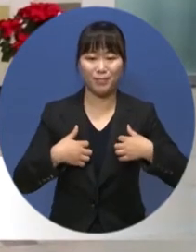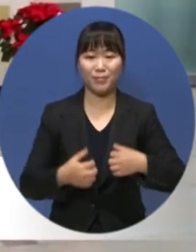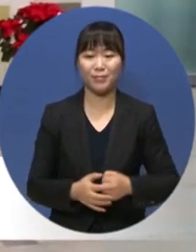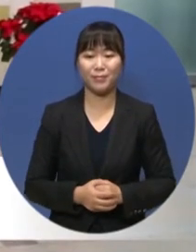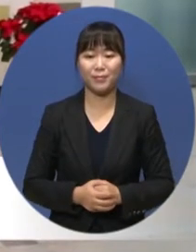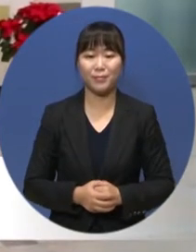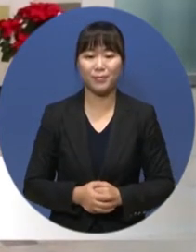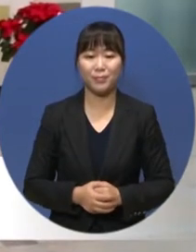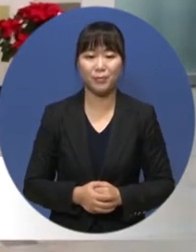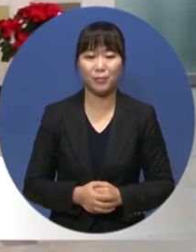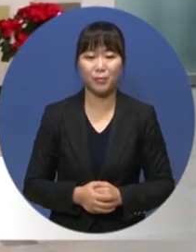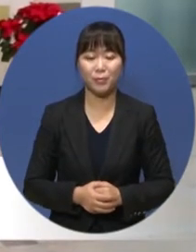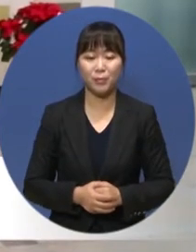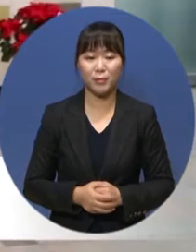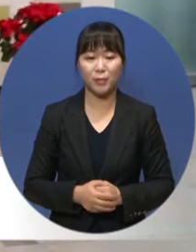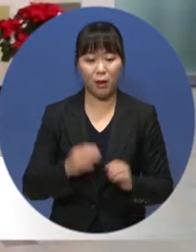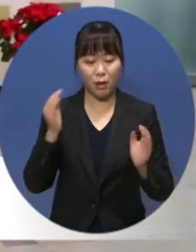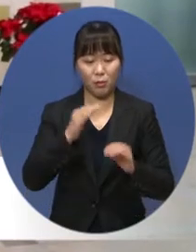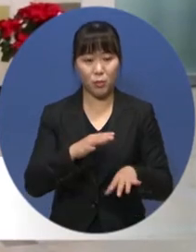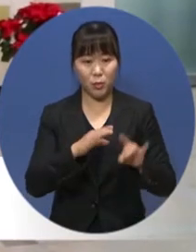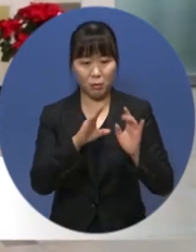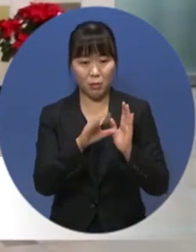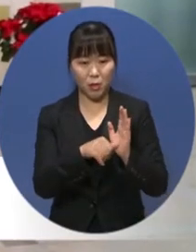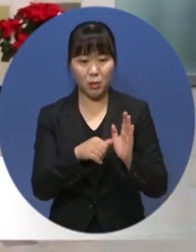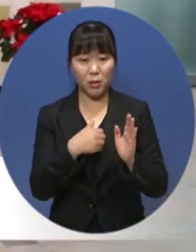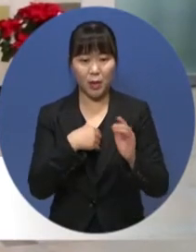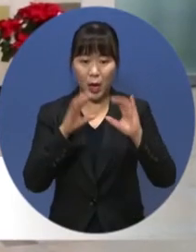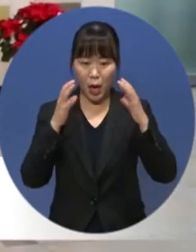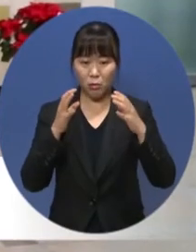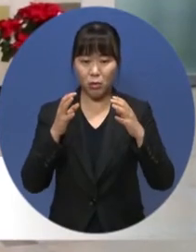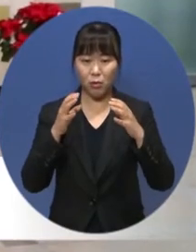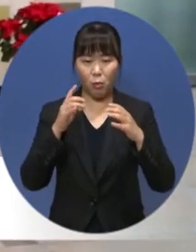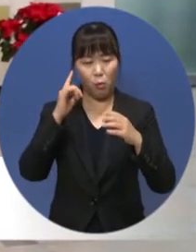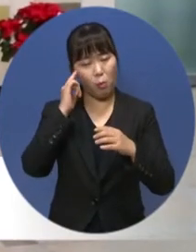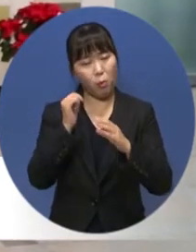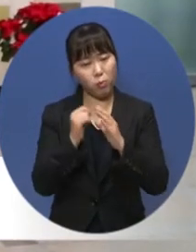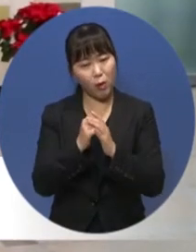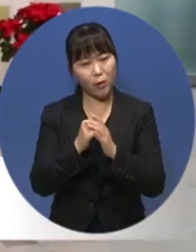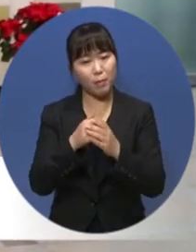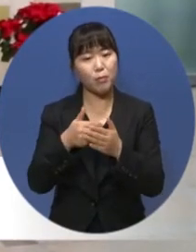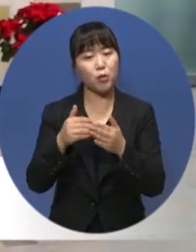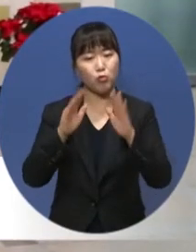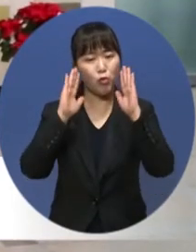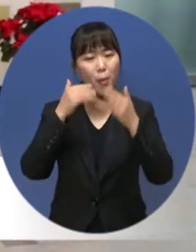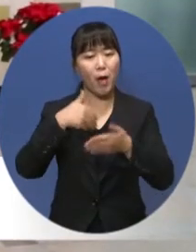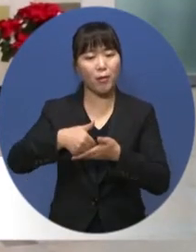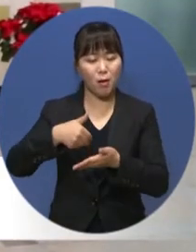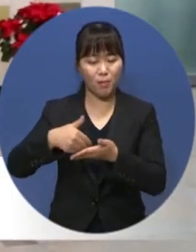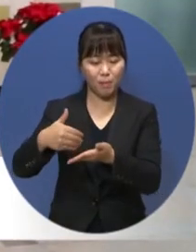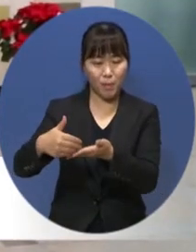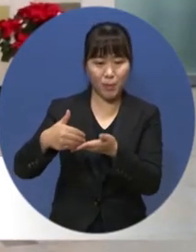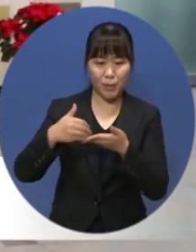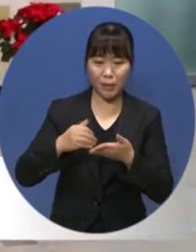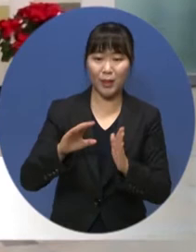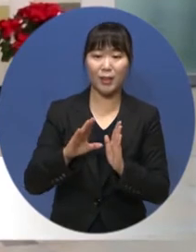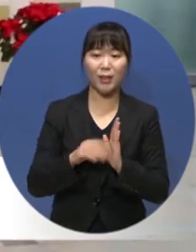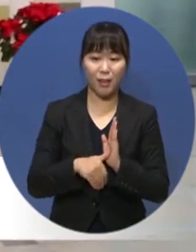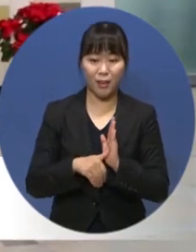기뻤습니다. 학년 초에 저한테 아동들의 창의적인 미술 수업을 해달라는 제안을 받았을